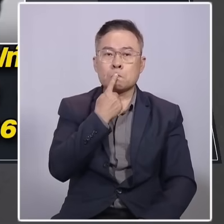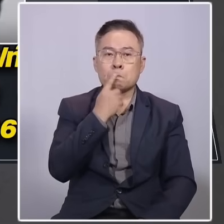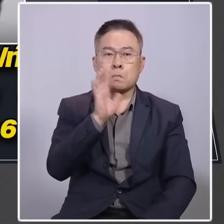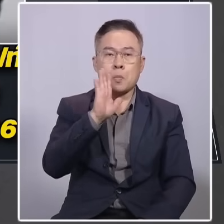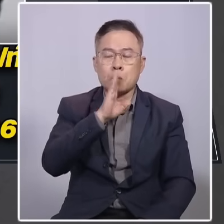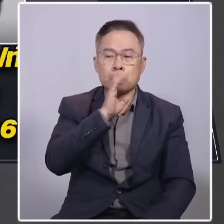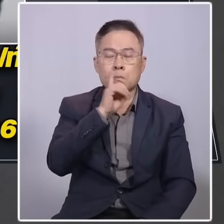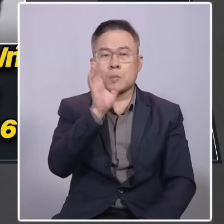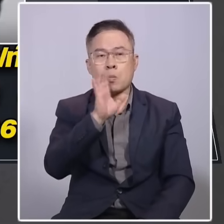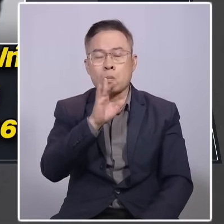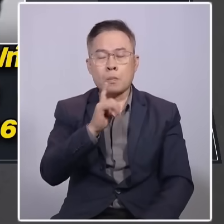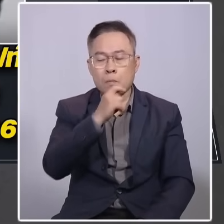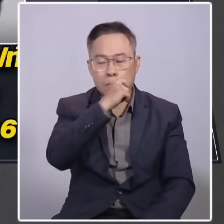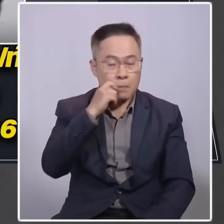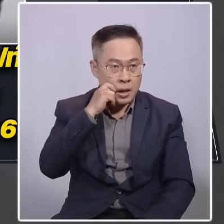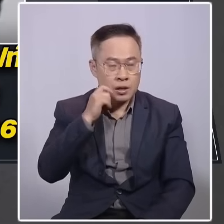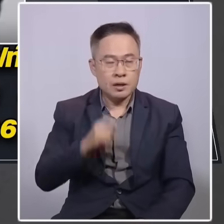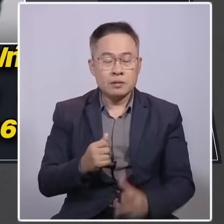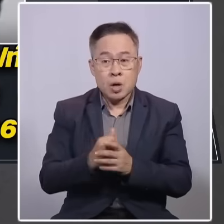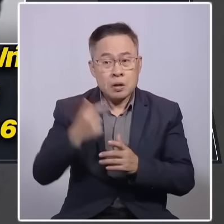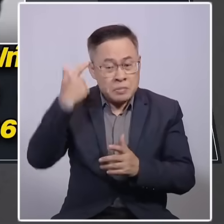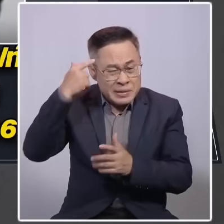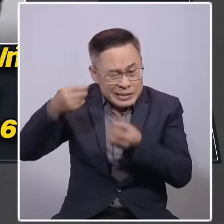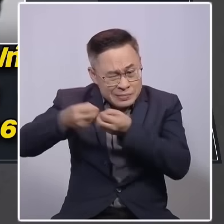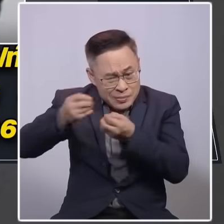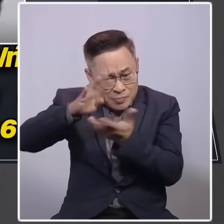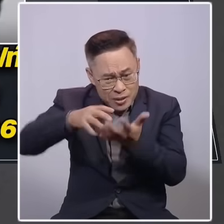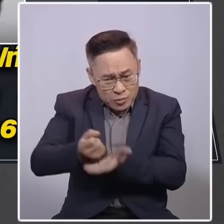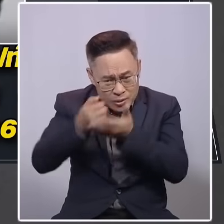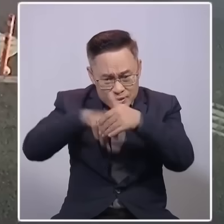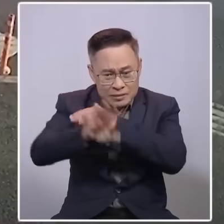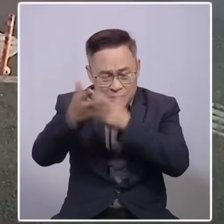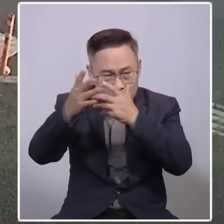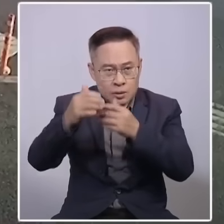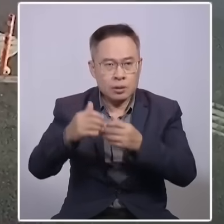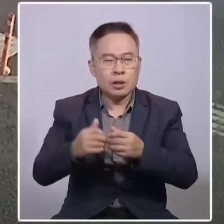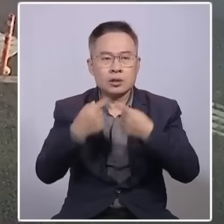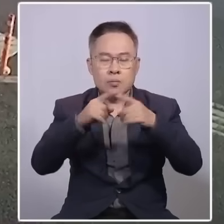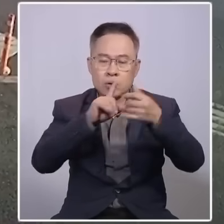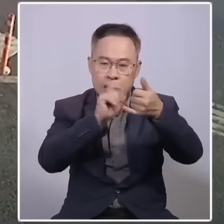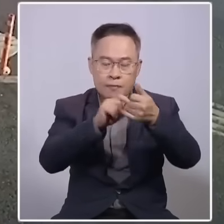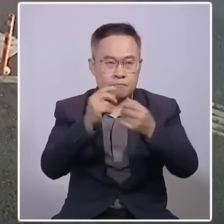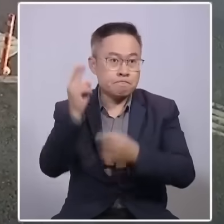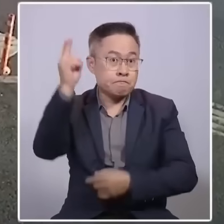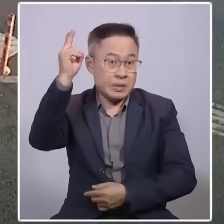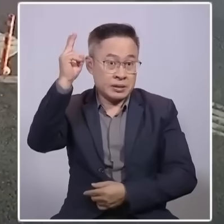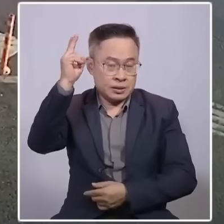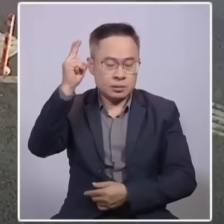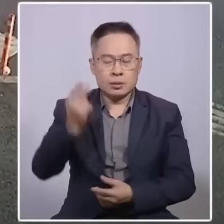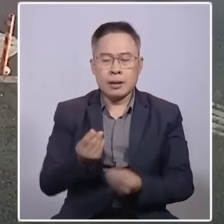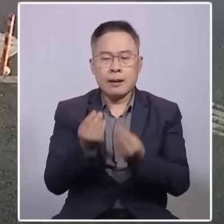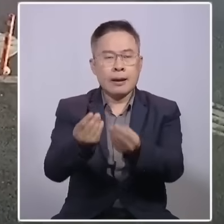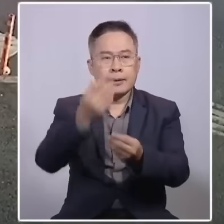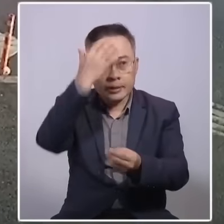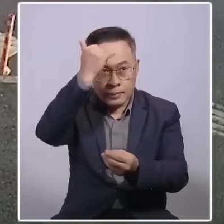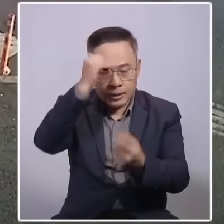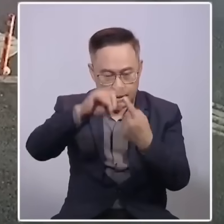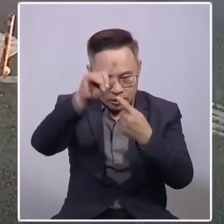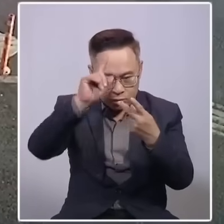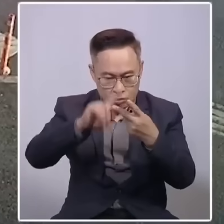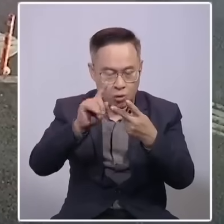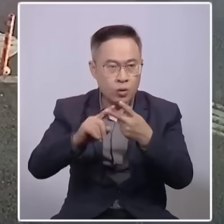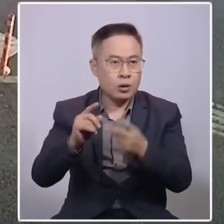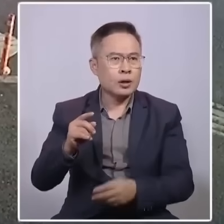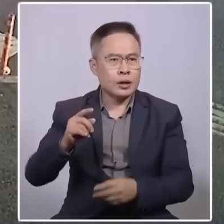ไปที่โรงพยาบาลทำไมไม่ยอมปริปากเรื่องของอาวุธปืปืนด้วยที่เอาไปให้เสียแป้งโดยอ้างว่าปอยเนี่ยที่ถูกจับไปอีกคนนึงเนี่ย